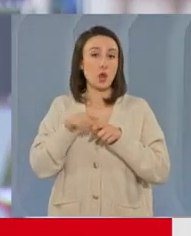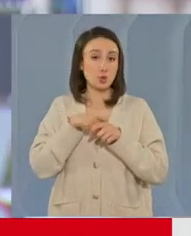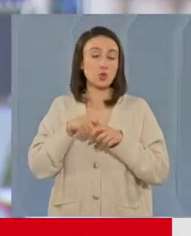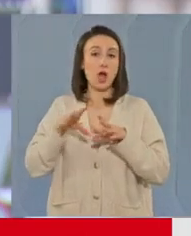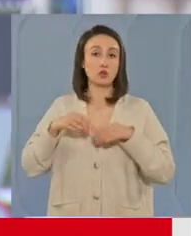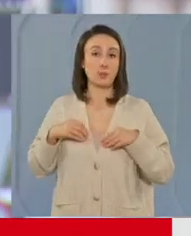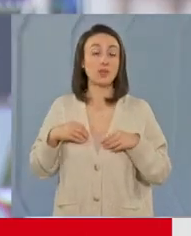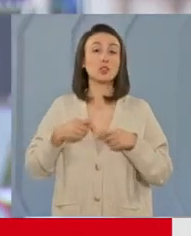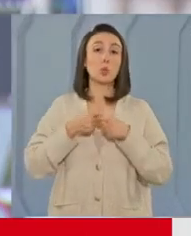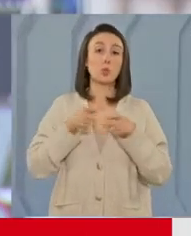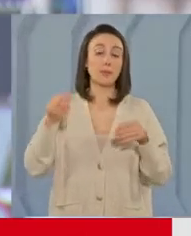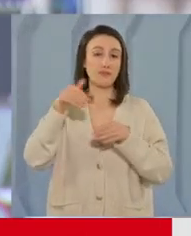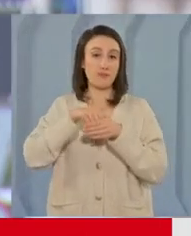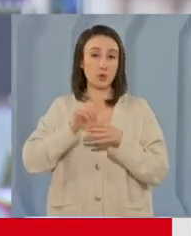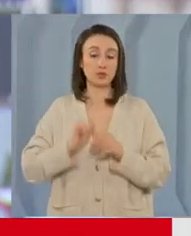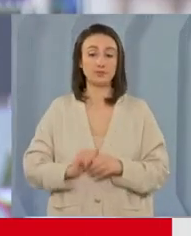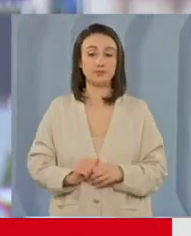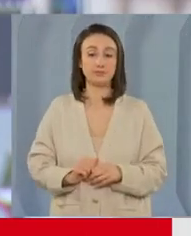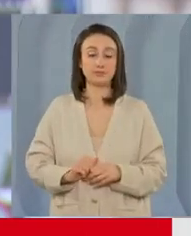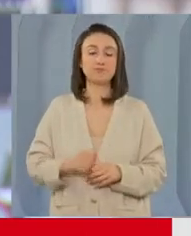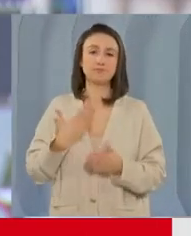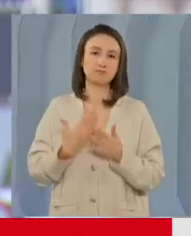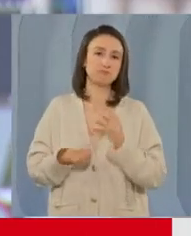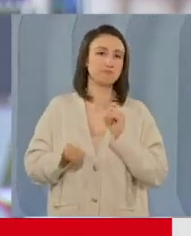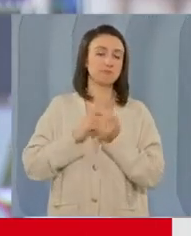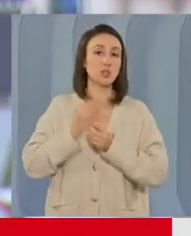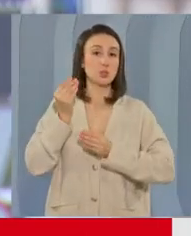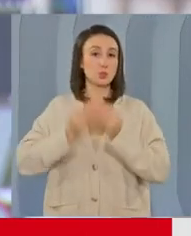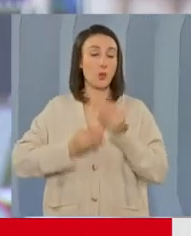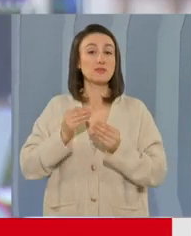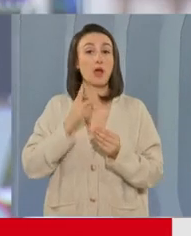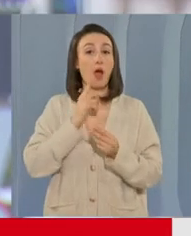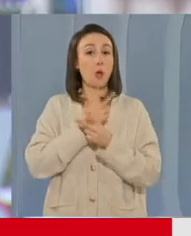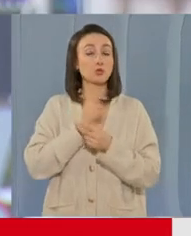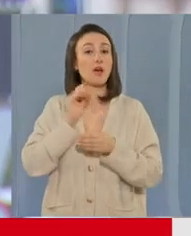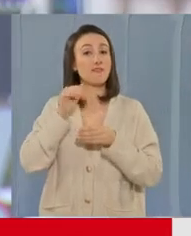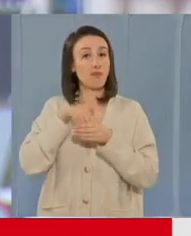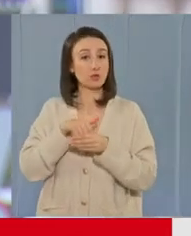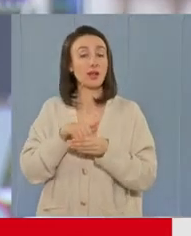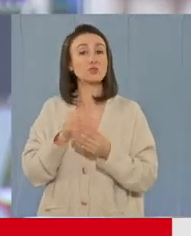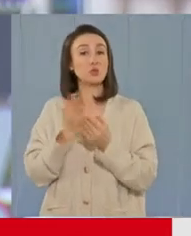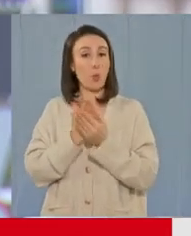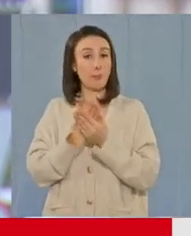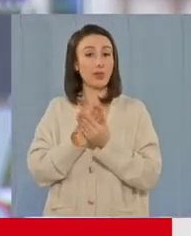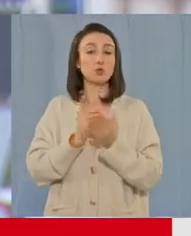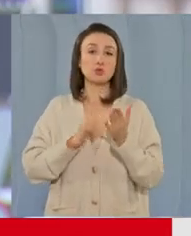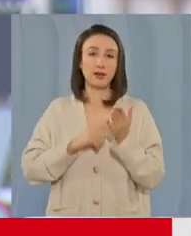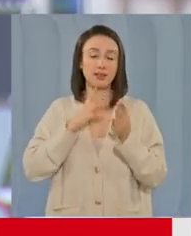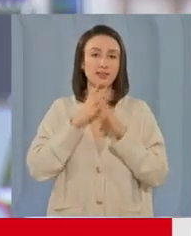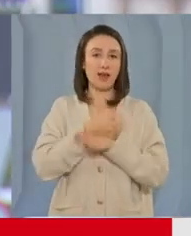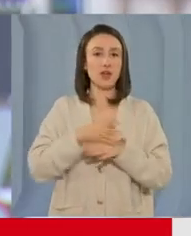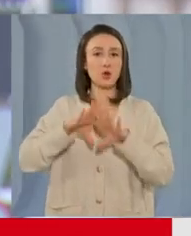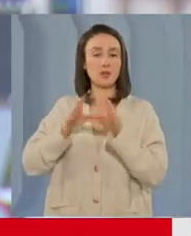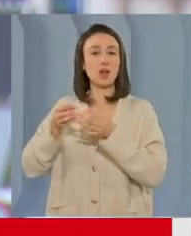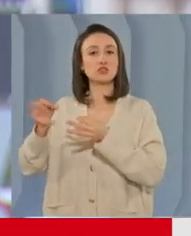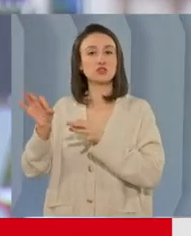fost adoptată în unanimitate, referitor la răsturnarea de situație când Austria a votat în cele din urmă documentul care cere integrarea României în